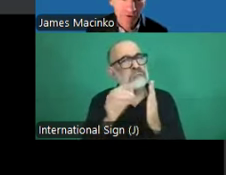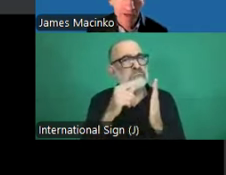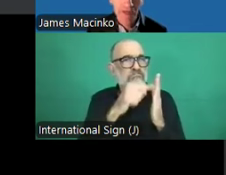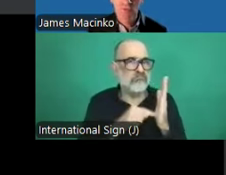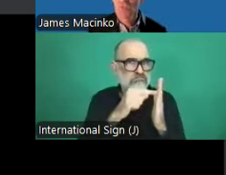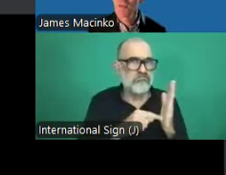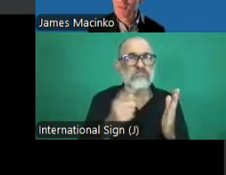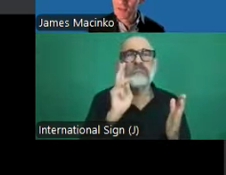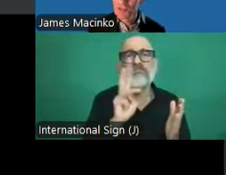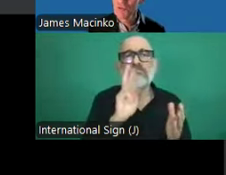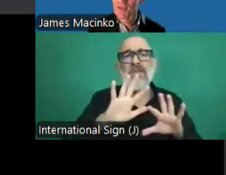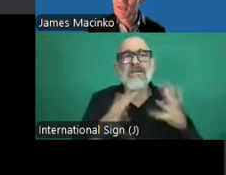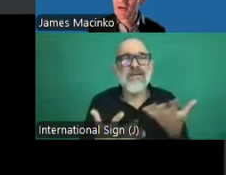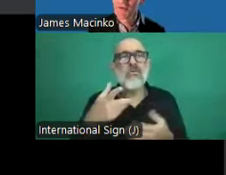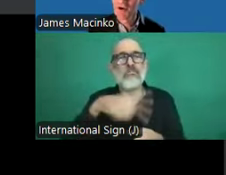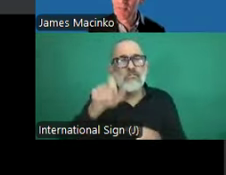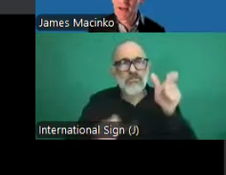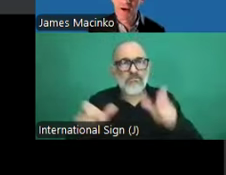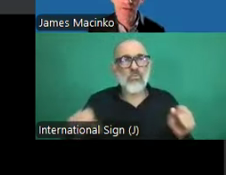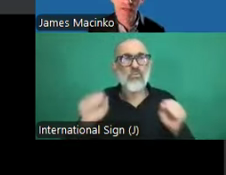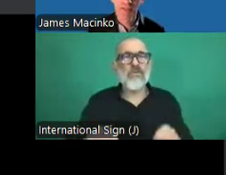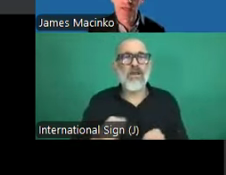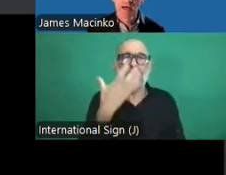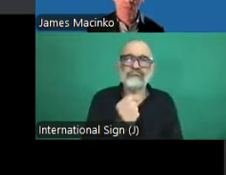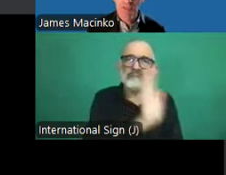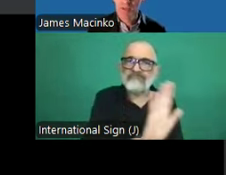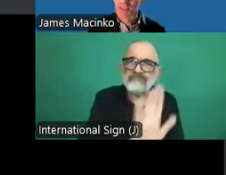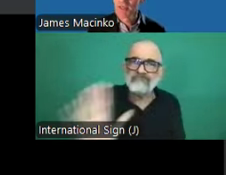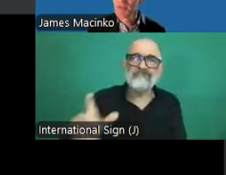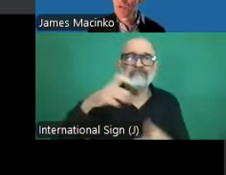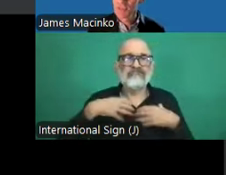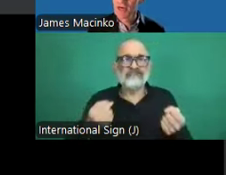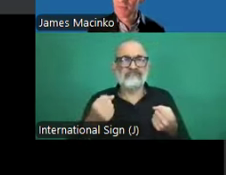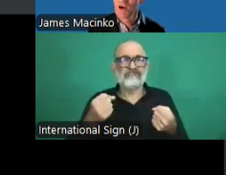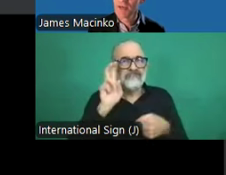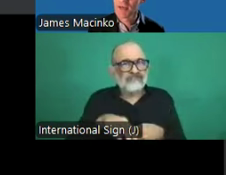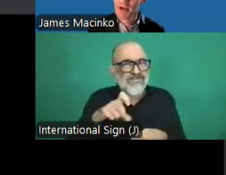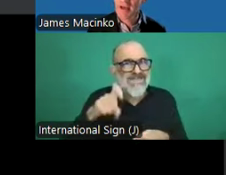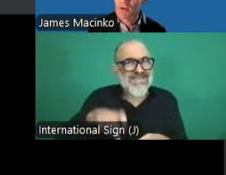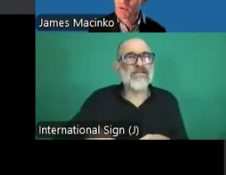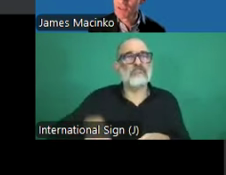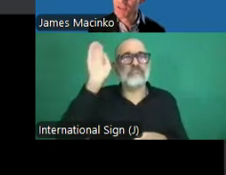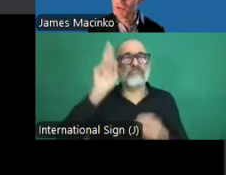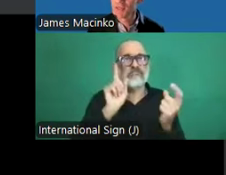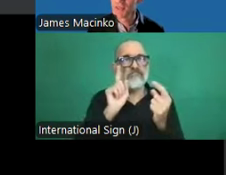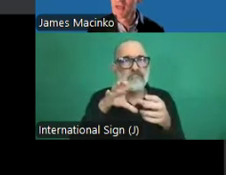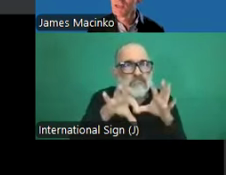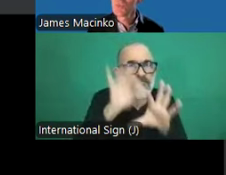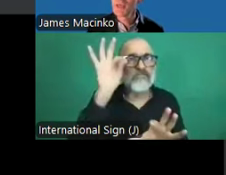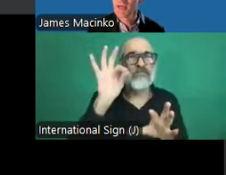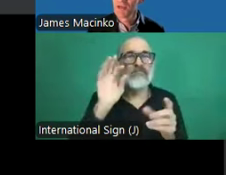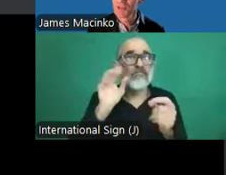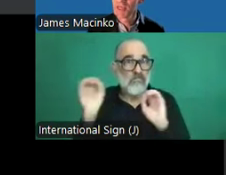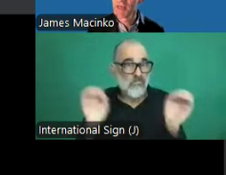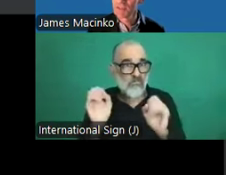soins pourvus et ceux qui n'ont pas leurs besoins pourvus en termes de santé? je pourrais passer